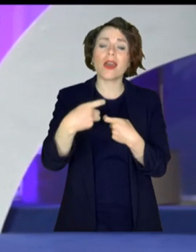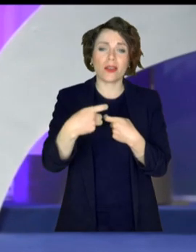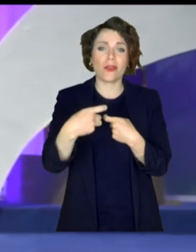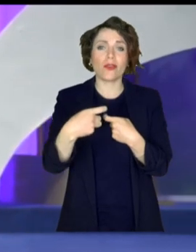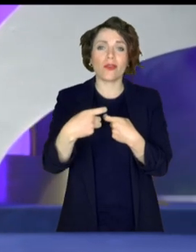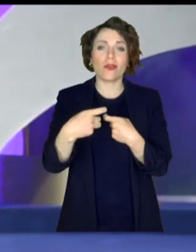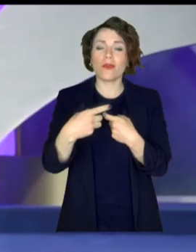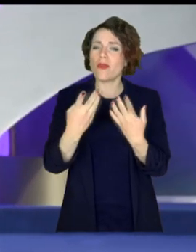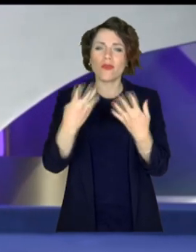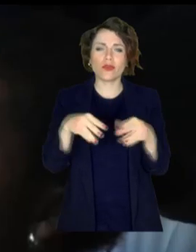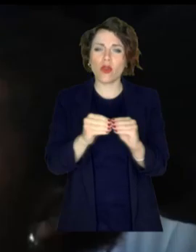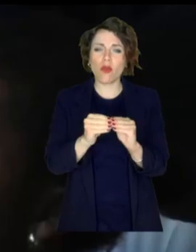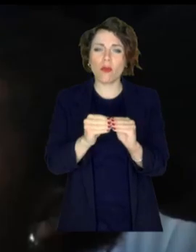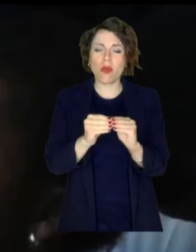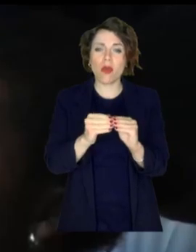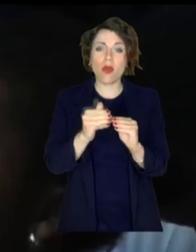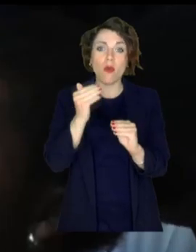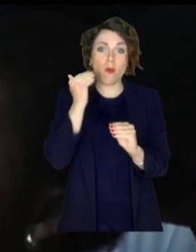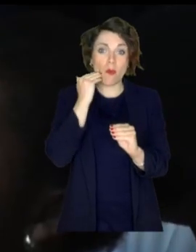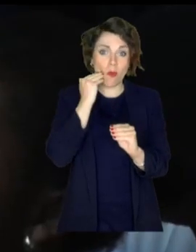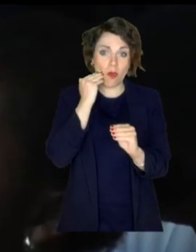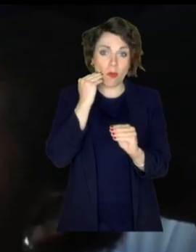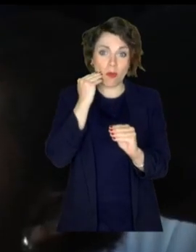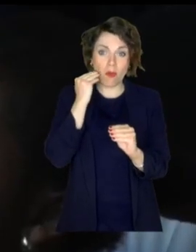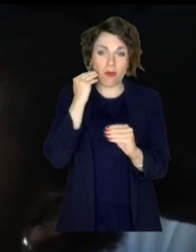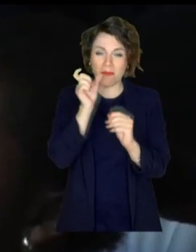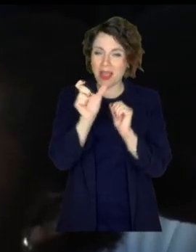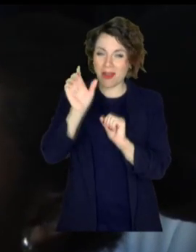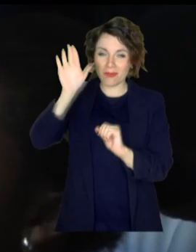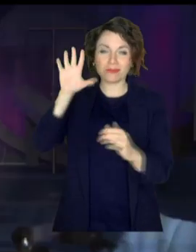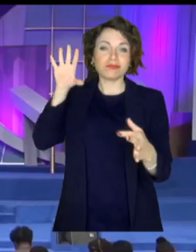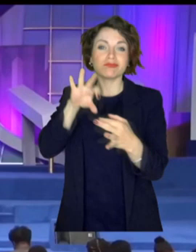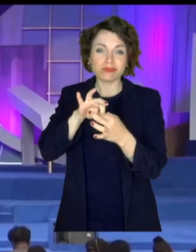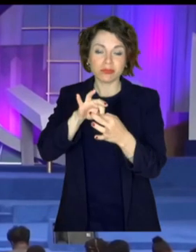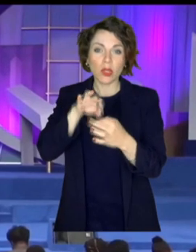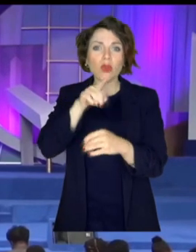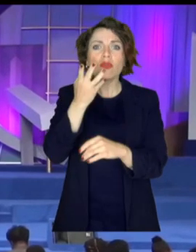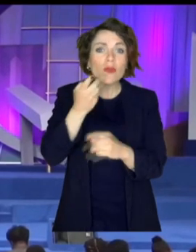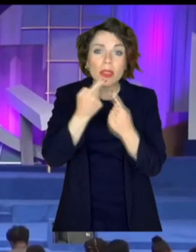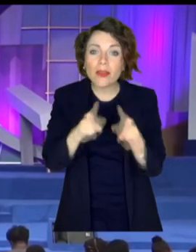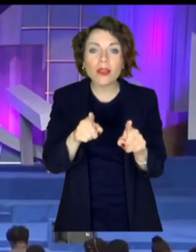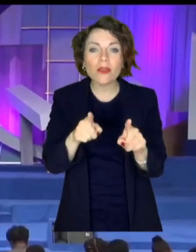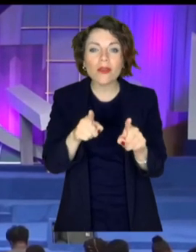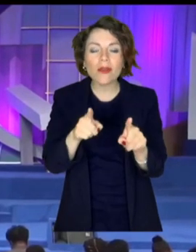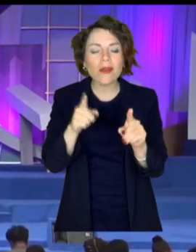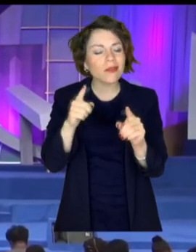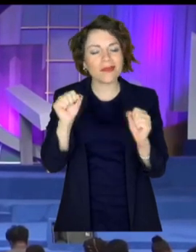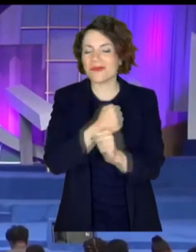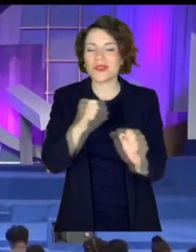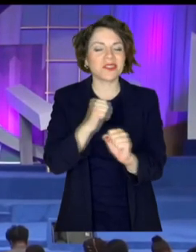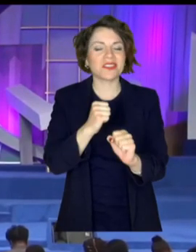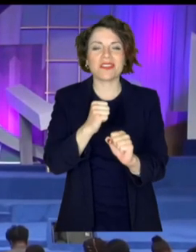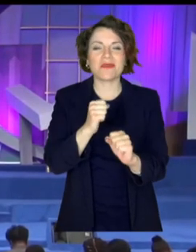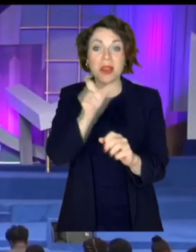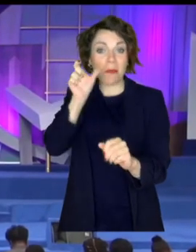con l'uomo attraverso la sua parola. Anche se tu vuoi che Dio lo faccia in un altro modo, non succederà. Lo farà attraverso